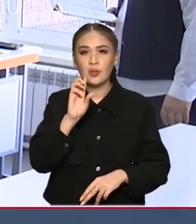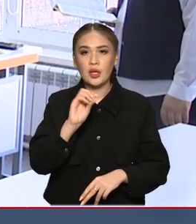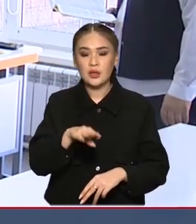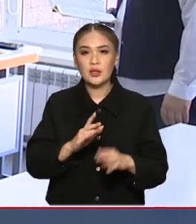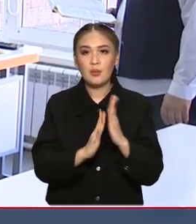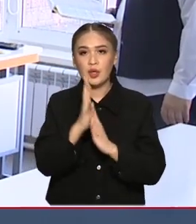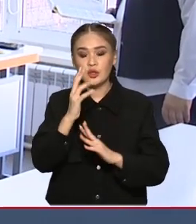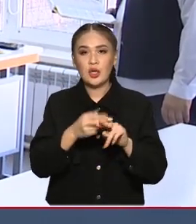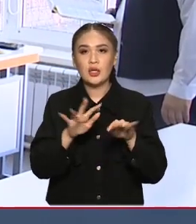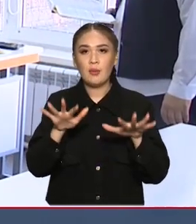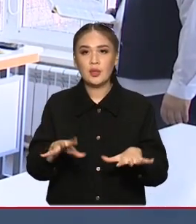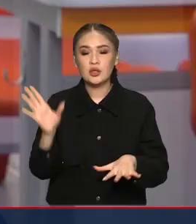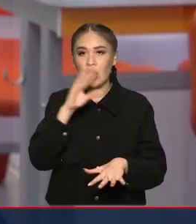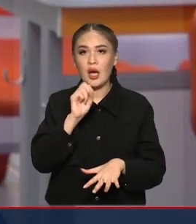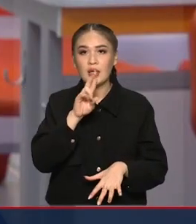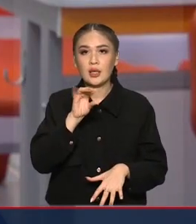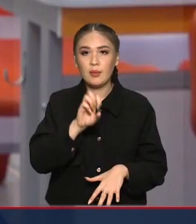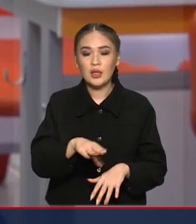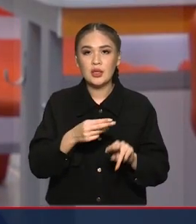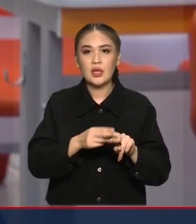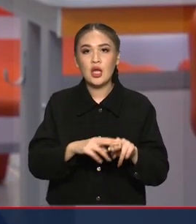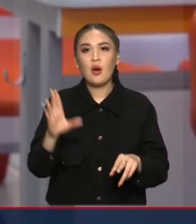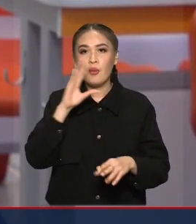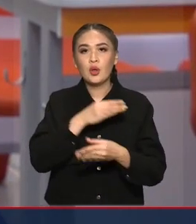прироста населения, утверждают в Акимате, этого должно